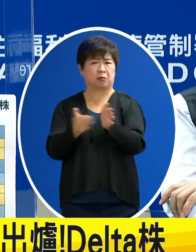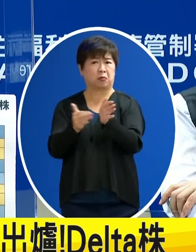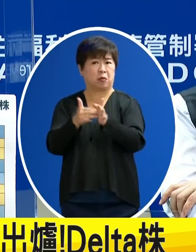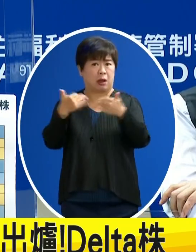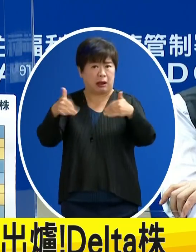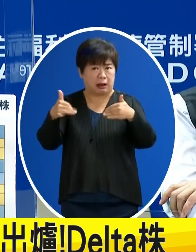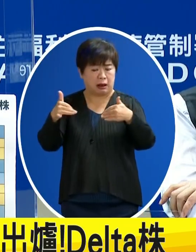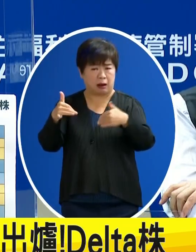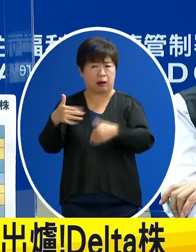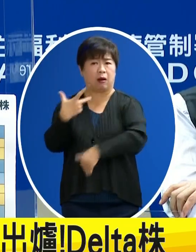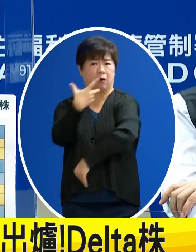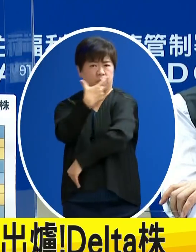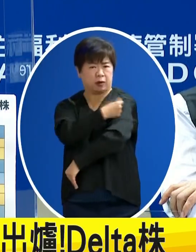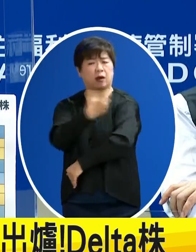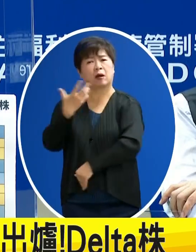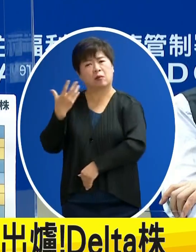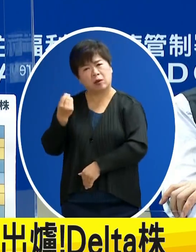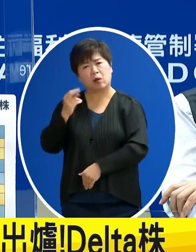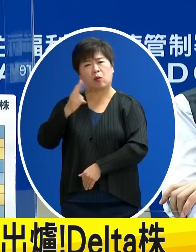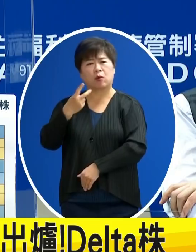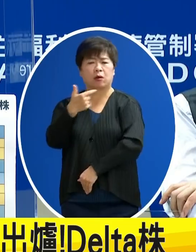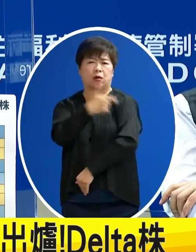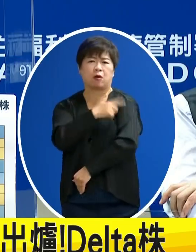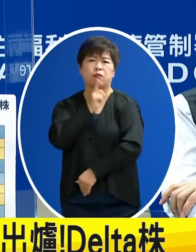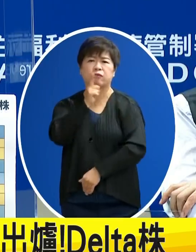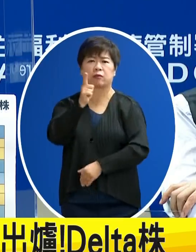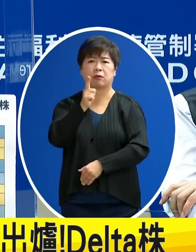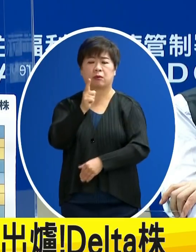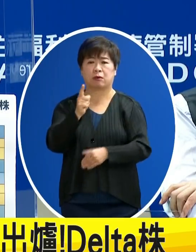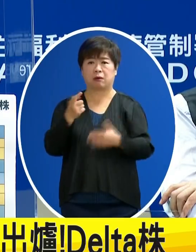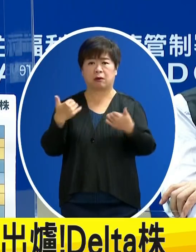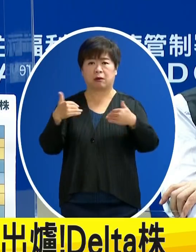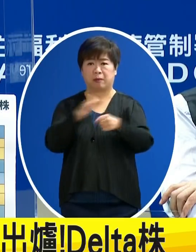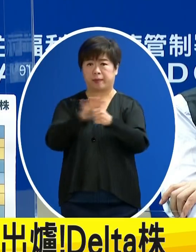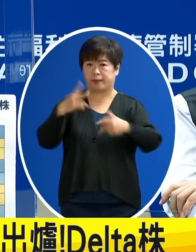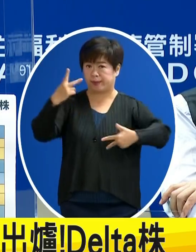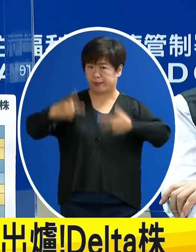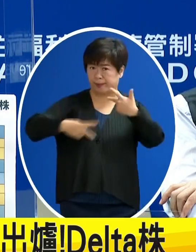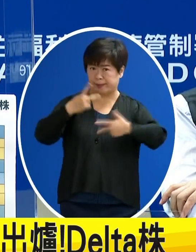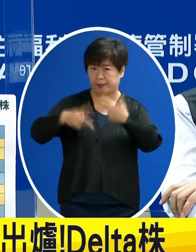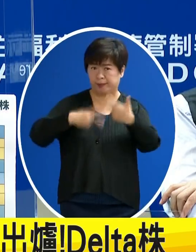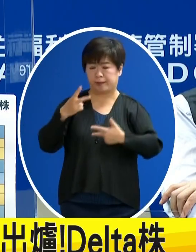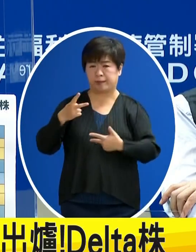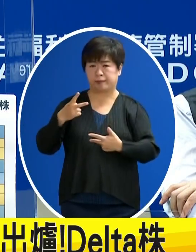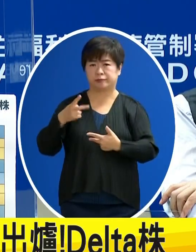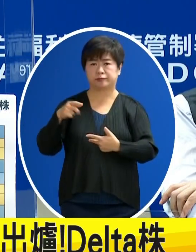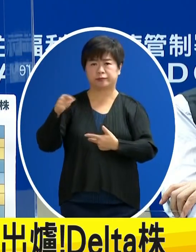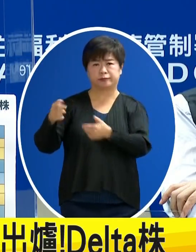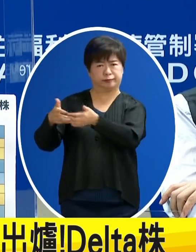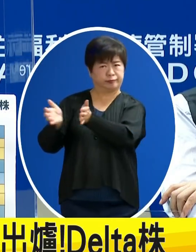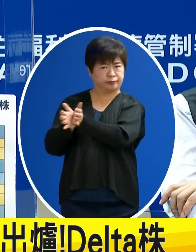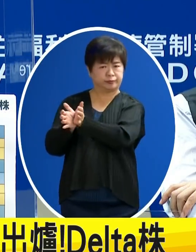哈，就是没有接种疫苗或接种一剂未满2周，哈那，